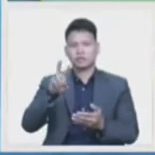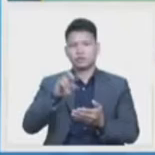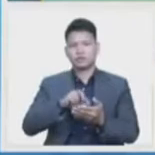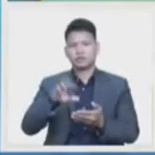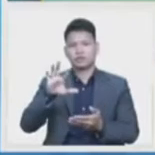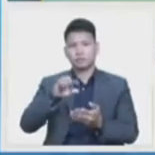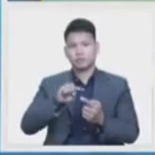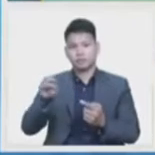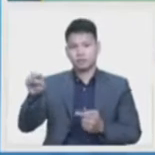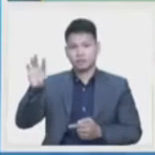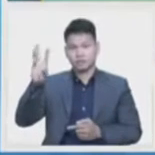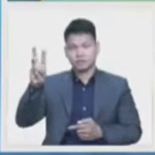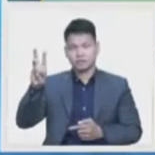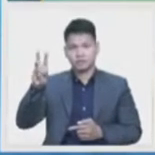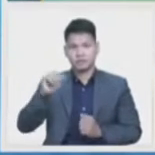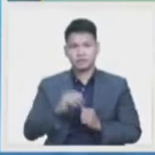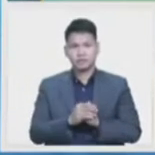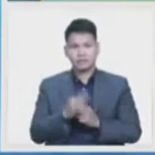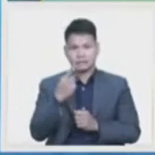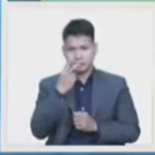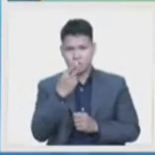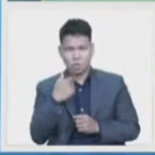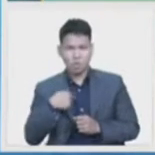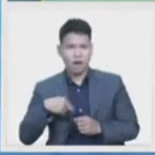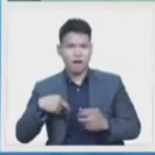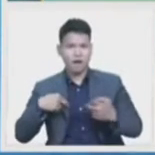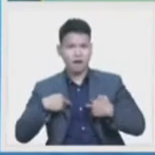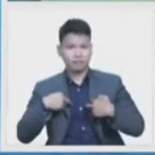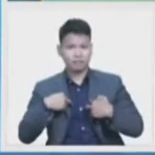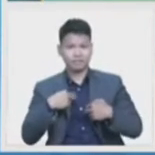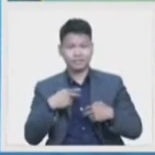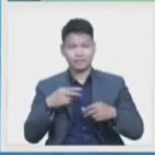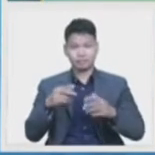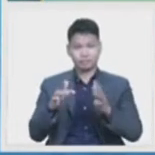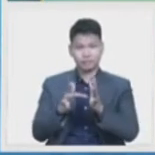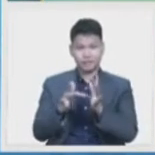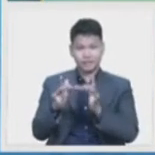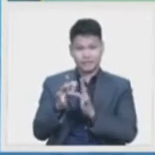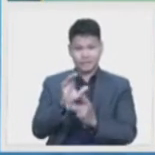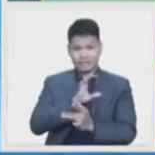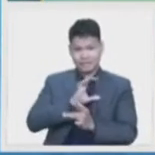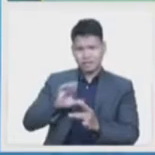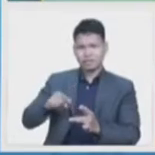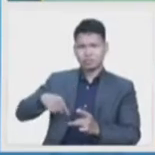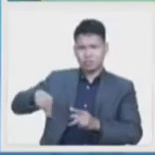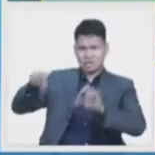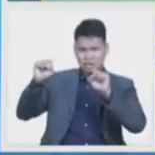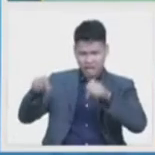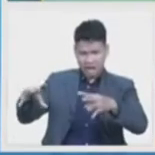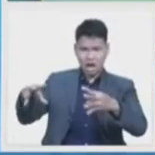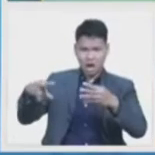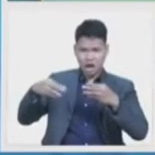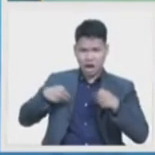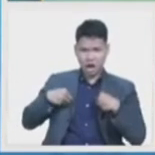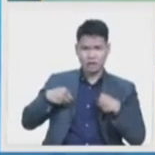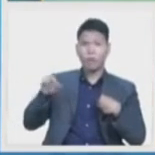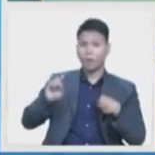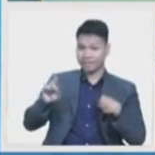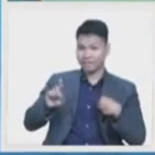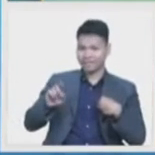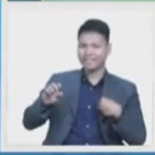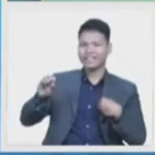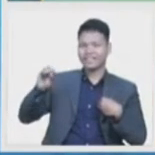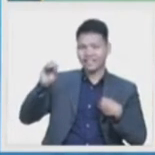nga mabatunan ninyo diha kang Kristo Jesus. Unsa kuno ang atong mabatunan? Ang hunahuna